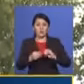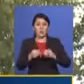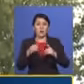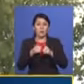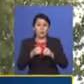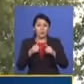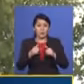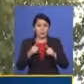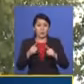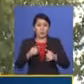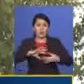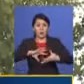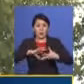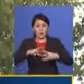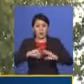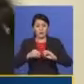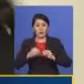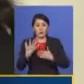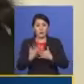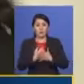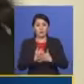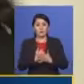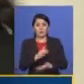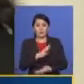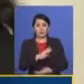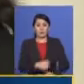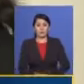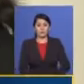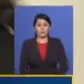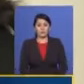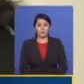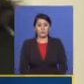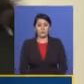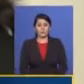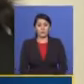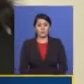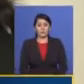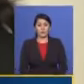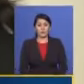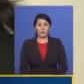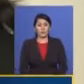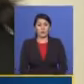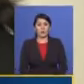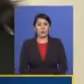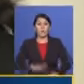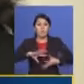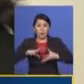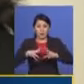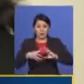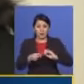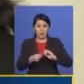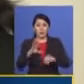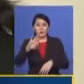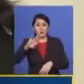және геокеңістік көрсеткіштері негізге алынды. Согласно данным критериям, сумма баллов. Осы өлшем шарттарға сәйкес